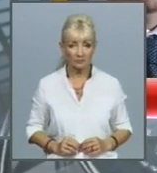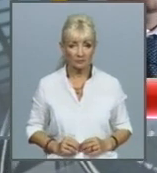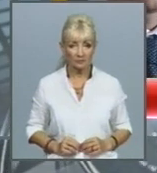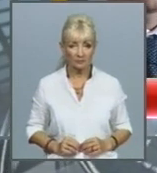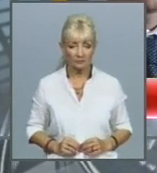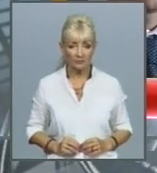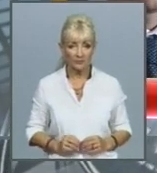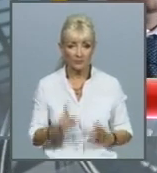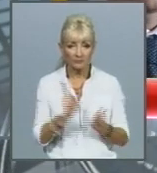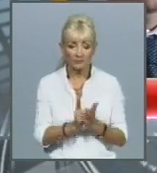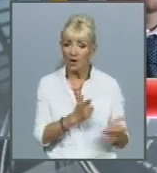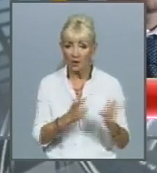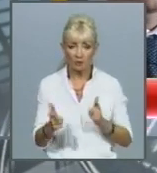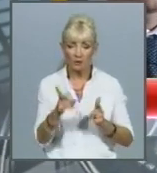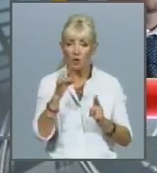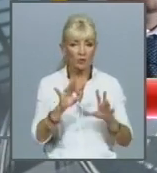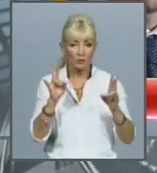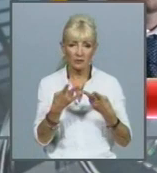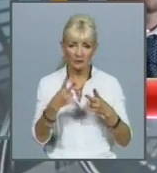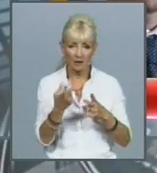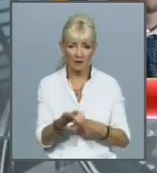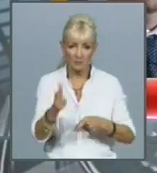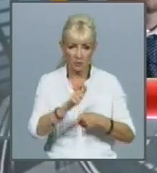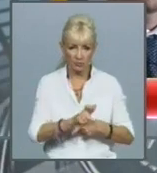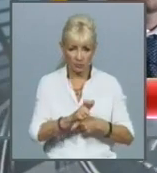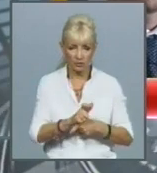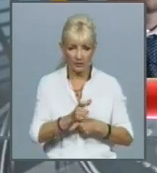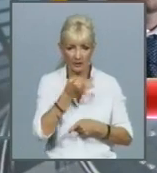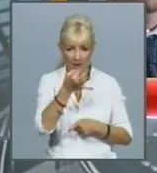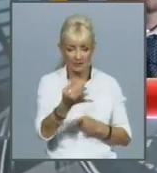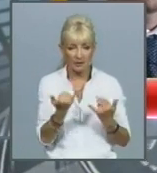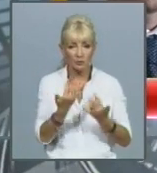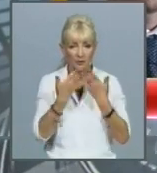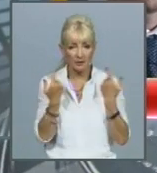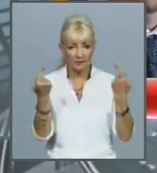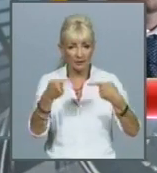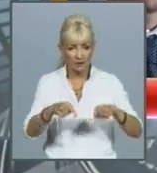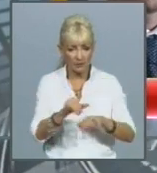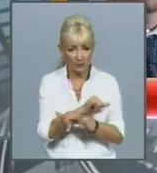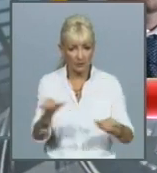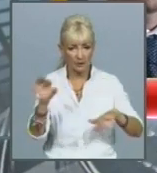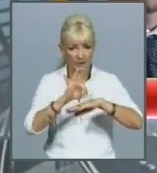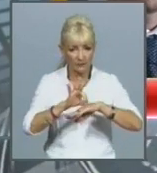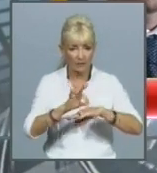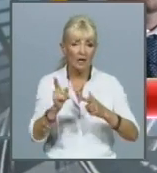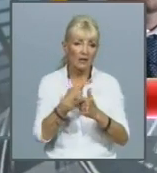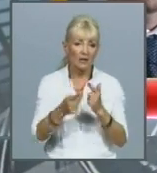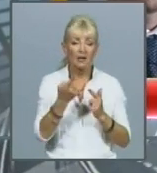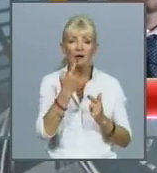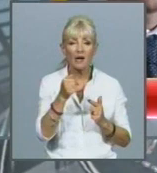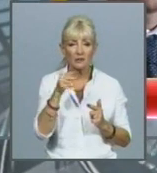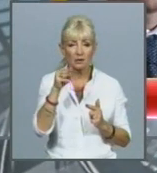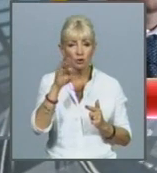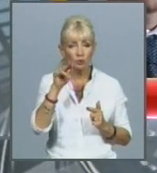Постійно бути напоготові, але не треба перебільшувати реакції. Сьогодні немає критичних спалахів або якихось червоних точок,